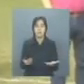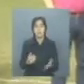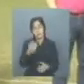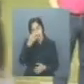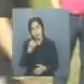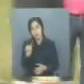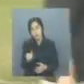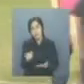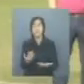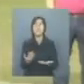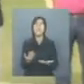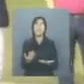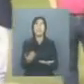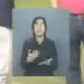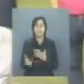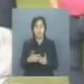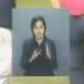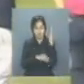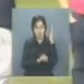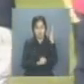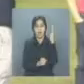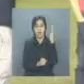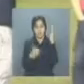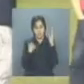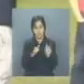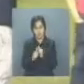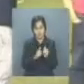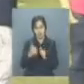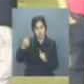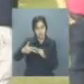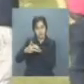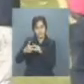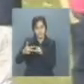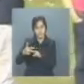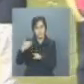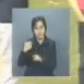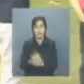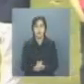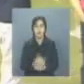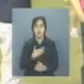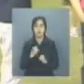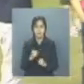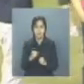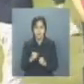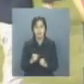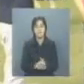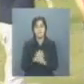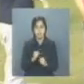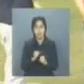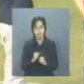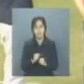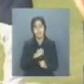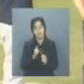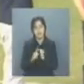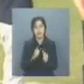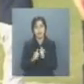ก็หมดคู่แข่ง1ทีมแต่สงขลาก็ยังเหลืออีก3เกมอยู่นะครับฉะนั้นแน่นอนเราต้องเล่นให้ถึงแมตช์สุดท้ายอยู่แล้วนะครับเราต้